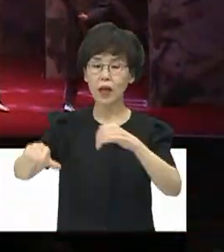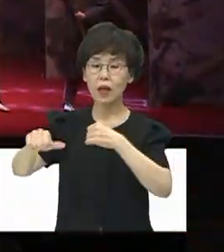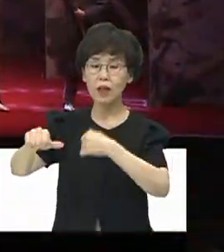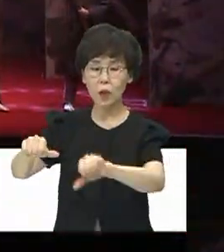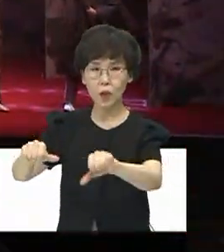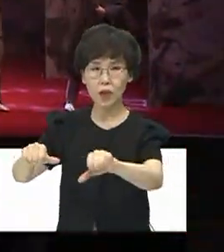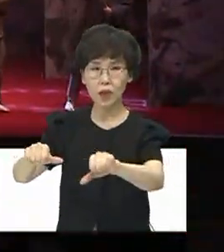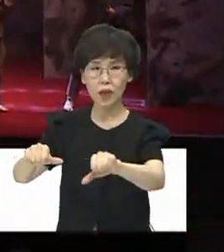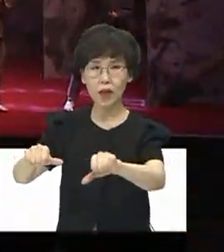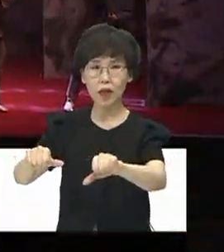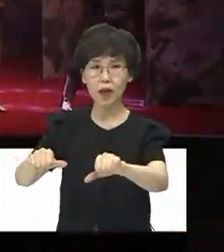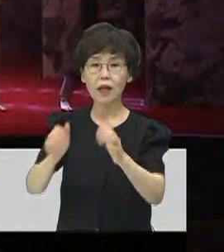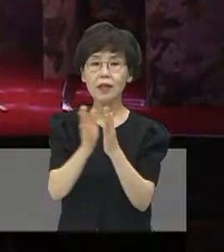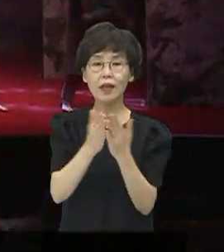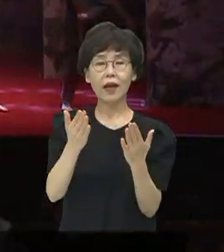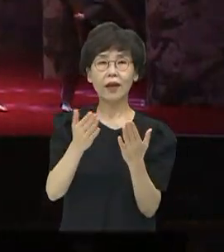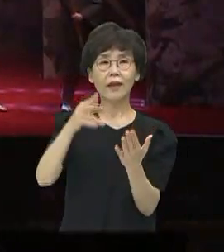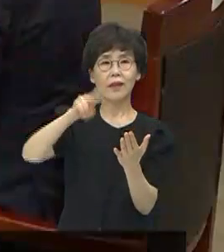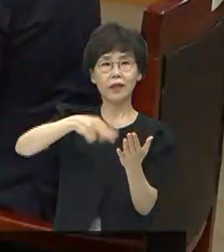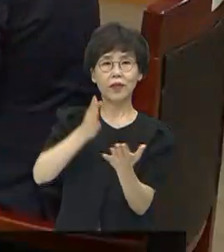선생의 북콘서트도 개최합니다.